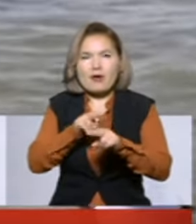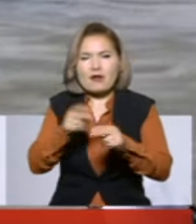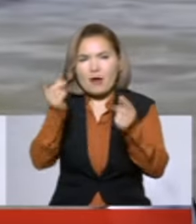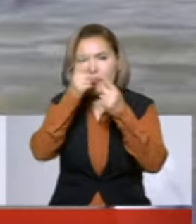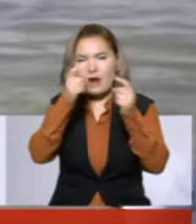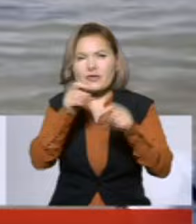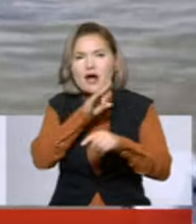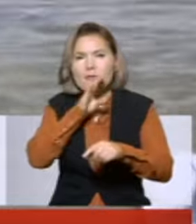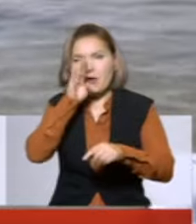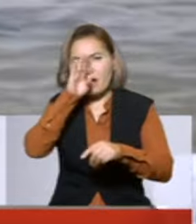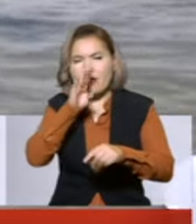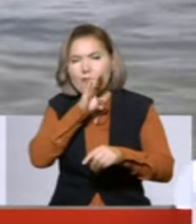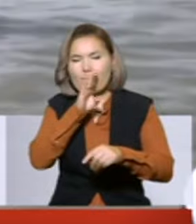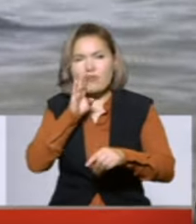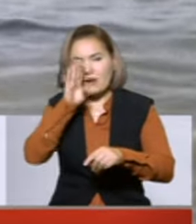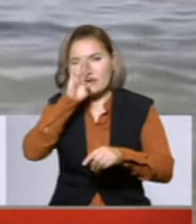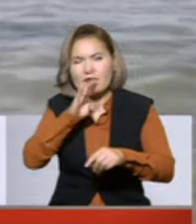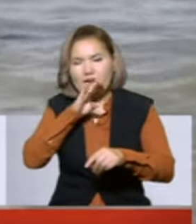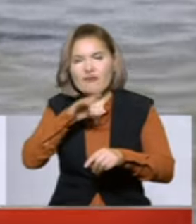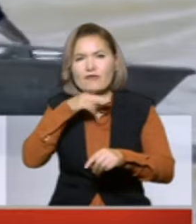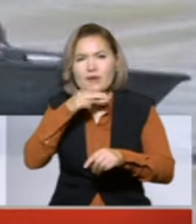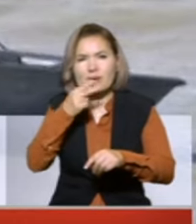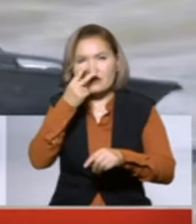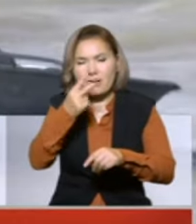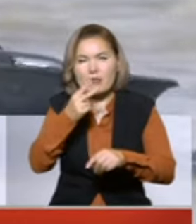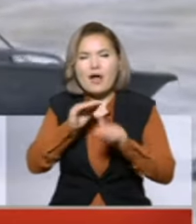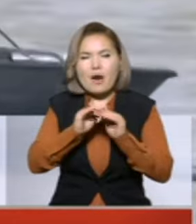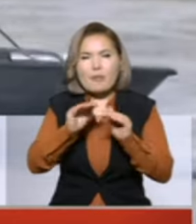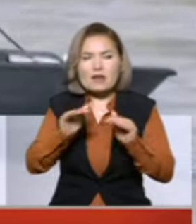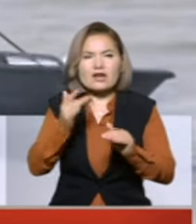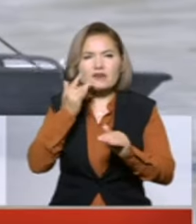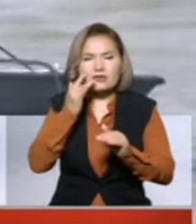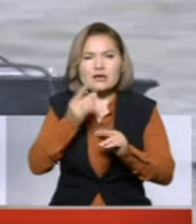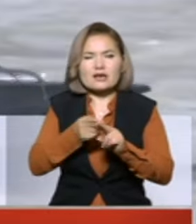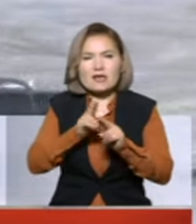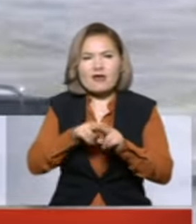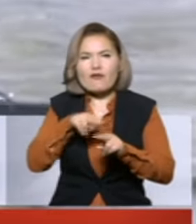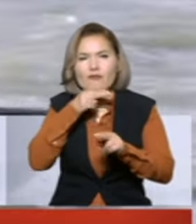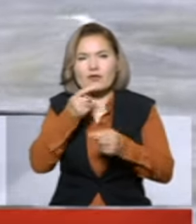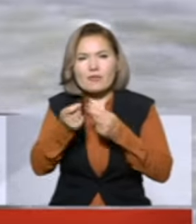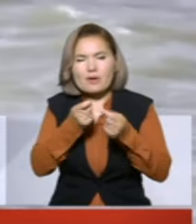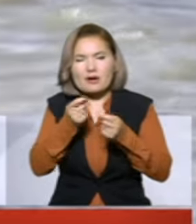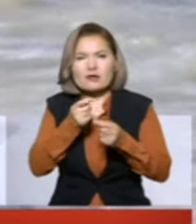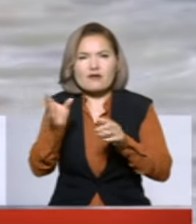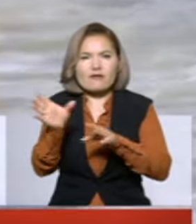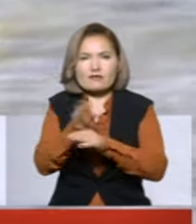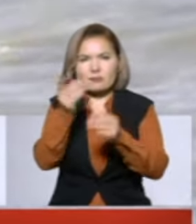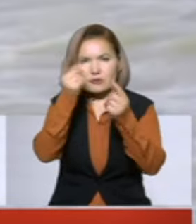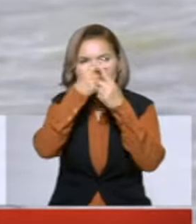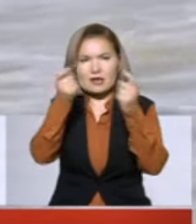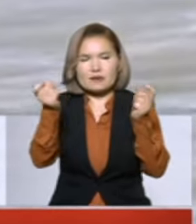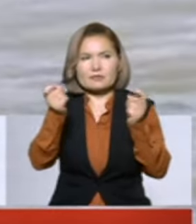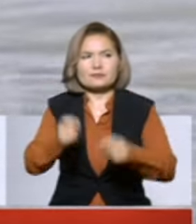барша ата-анаға балаларды қараусыз қалдырмауға және қауіпсіздігіне барынша назар аударуға шақырады.